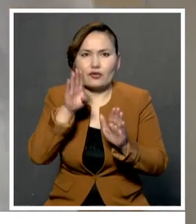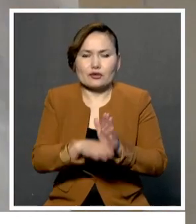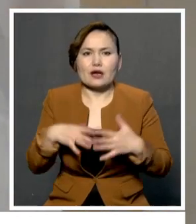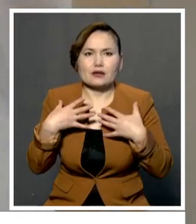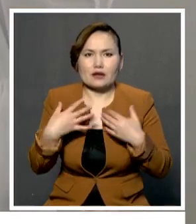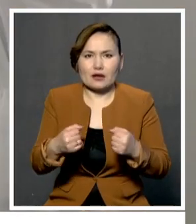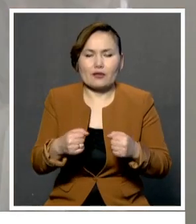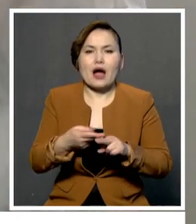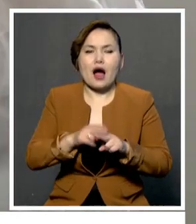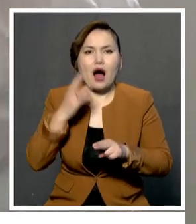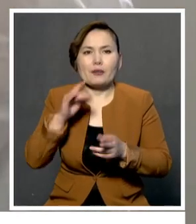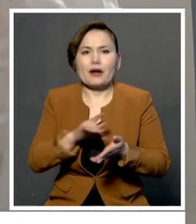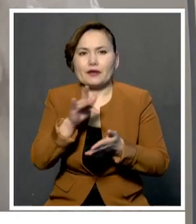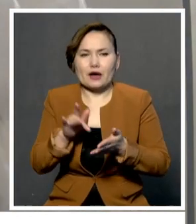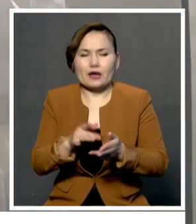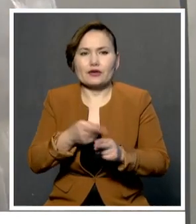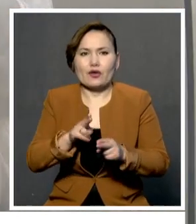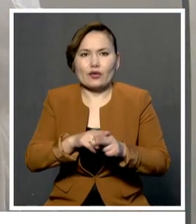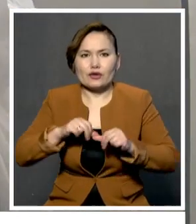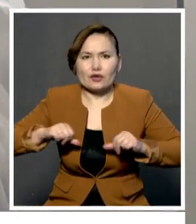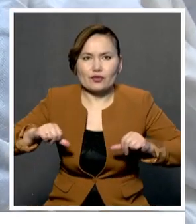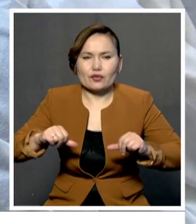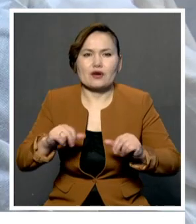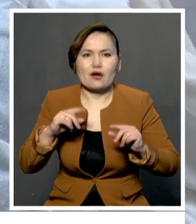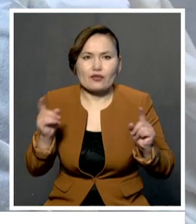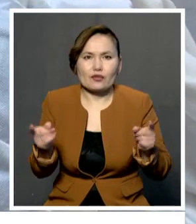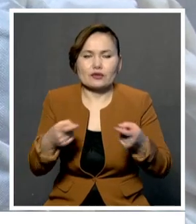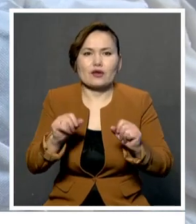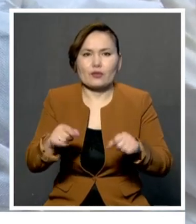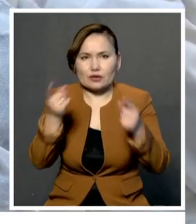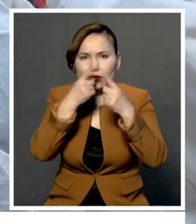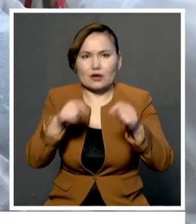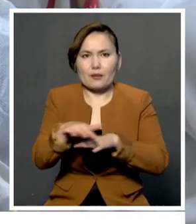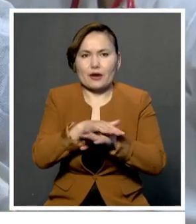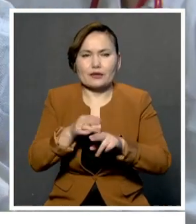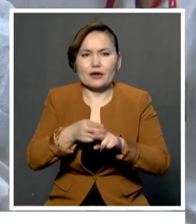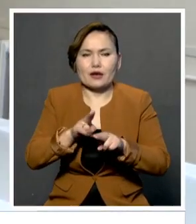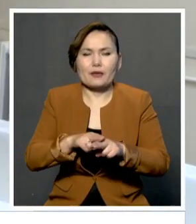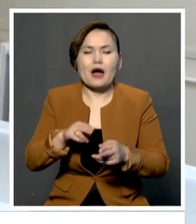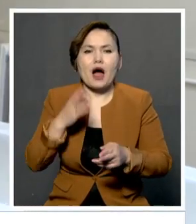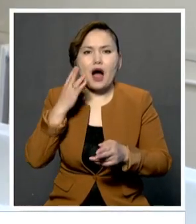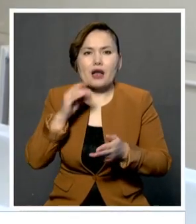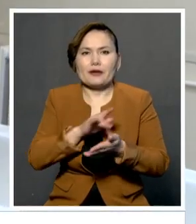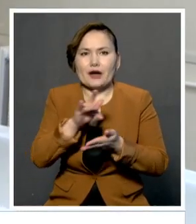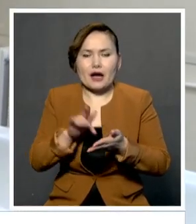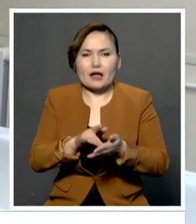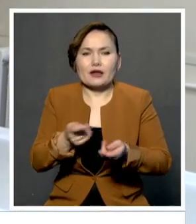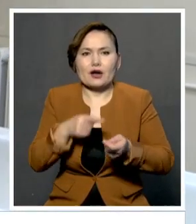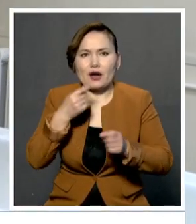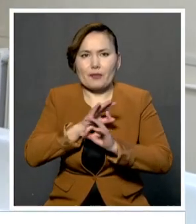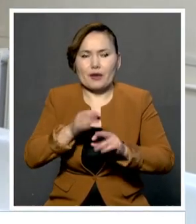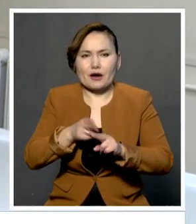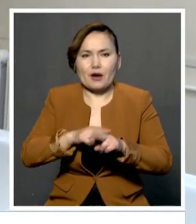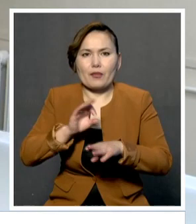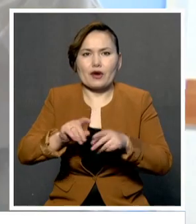жағдай ушыға берсе, Алматыға толық локдаун енгізілуі мүмкін екенін ескертті. Тұрғындардың сауалына жауап берген шаһар басшысы соң қайда байқалған аурудың жоғары